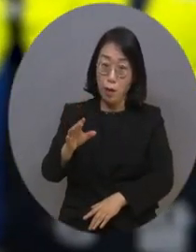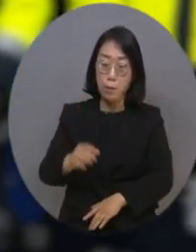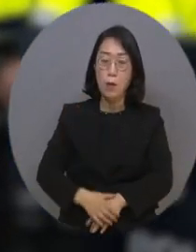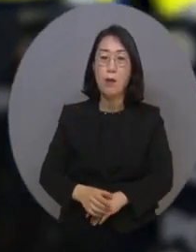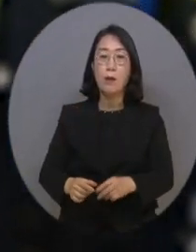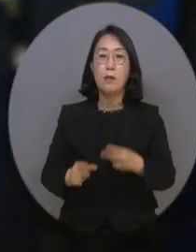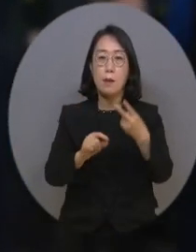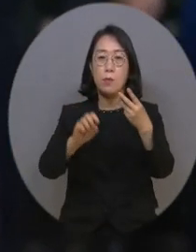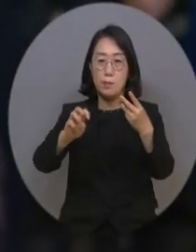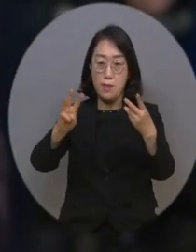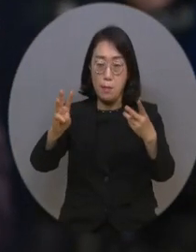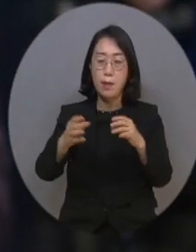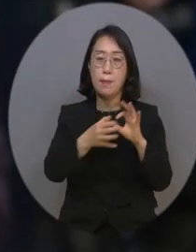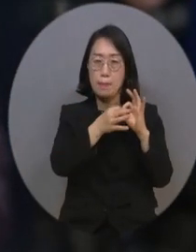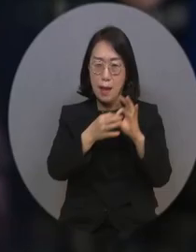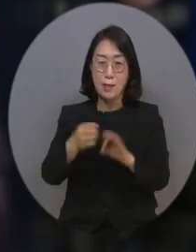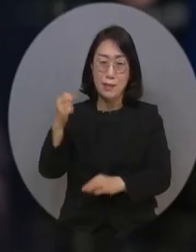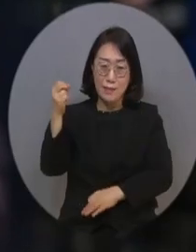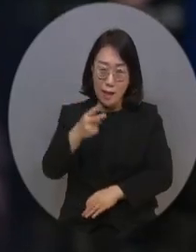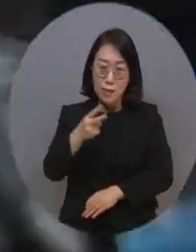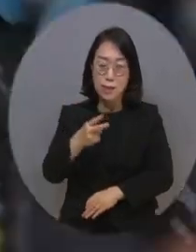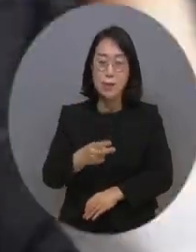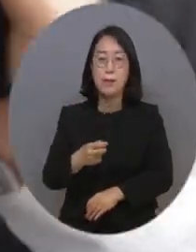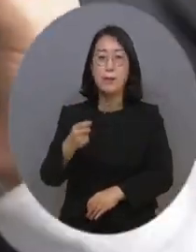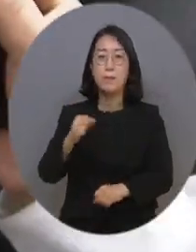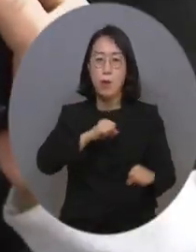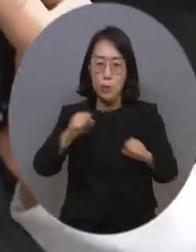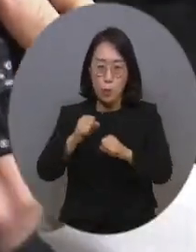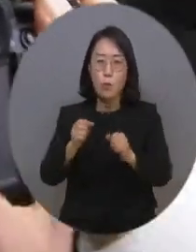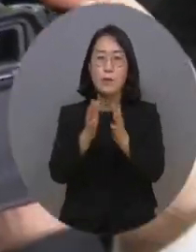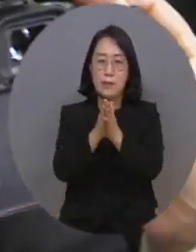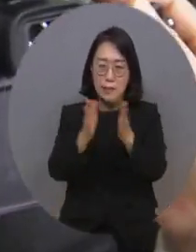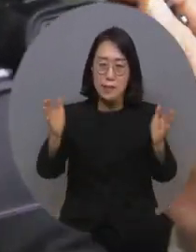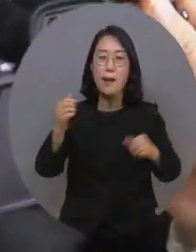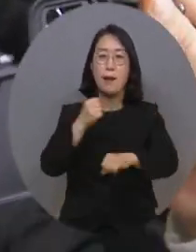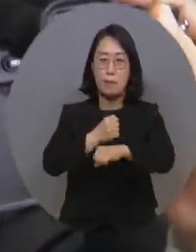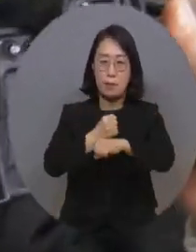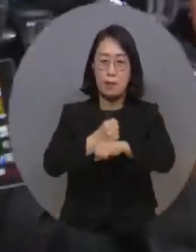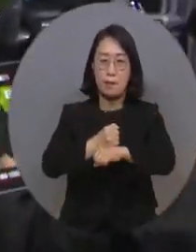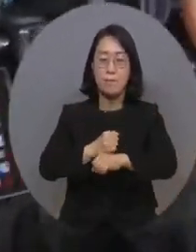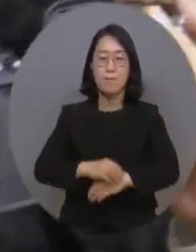23일부터 1박 2일 삼각지역 전국 집중 지하철 행동에 돌입할 계획입니다.